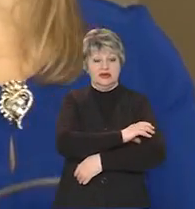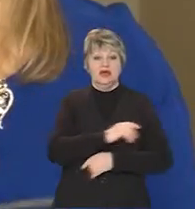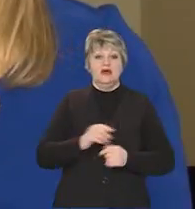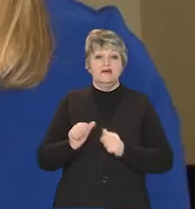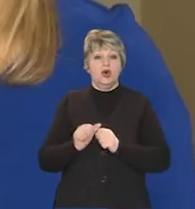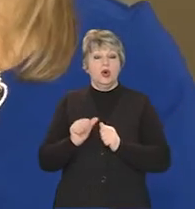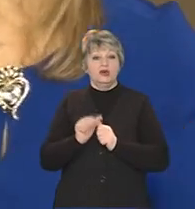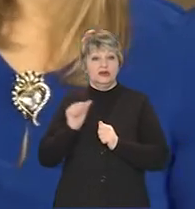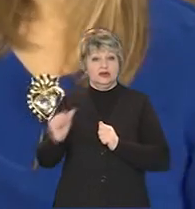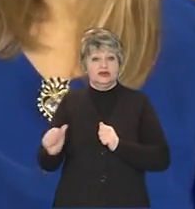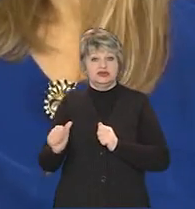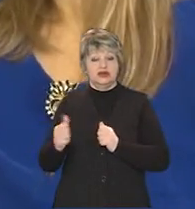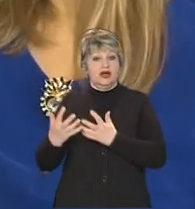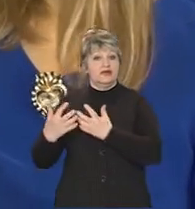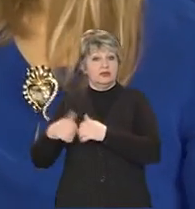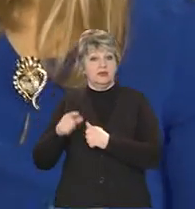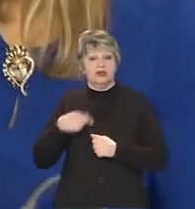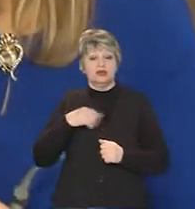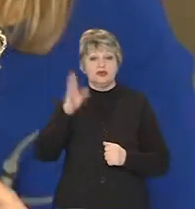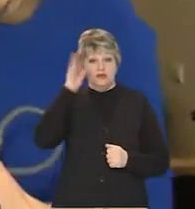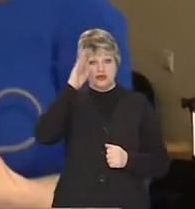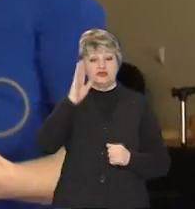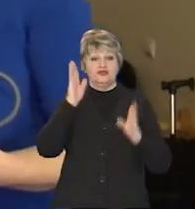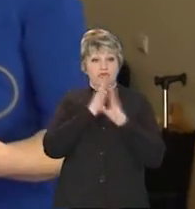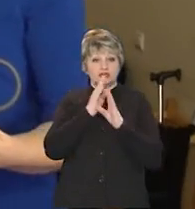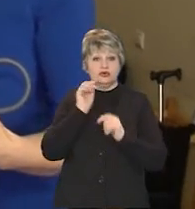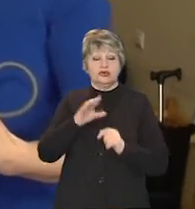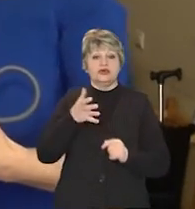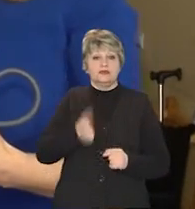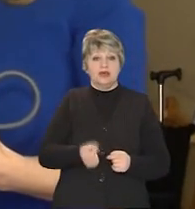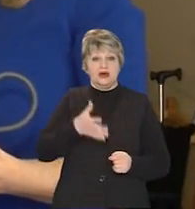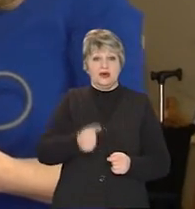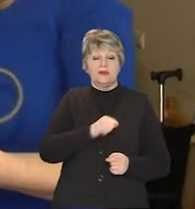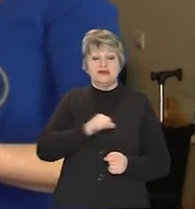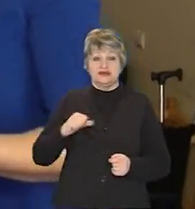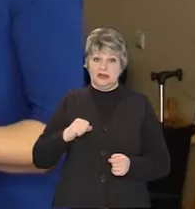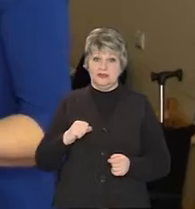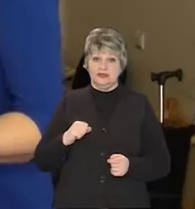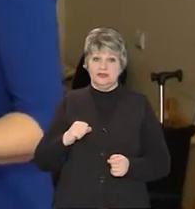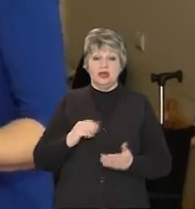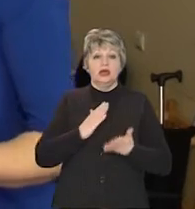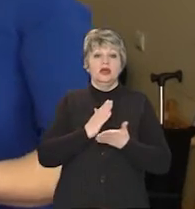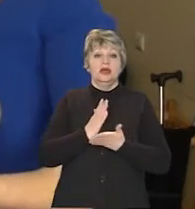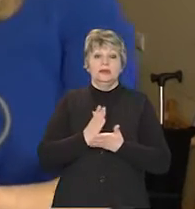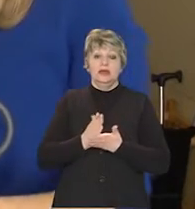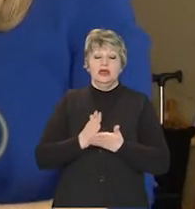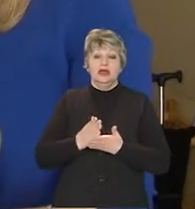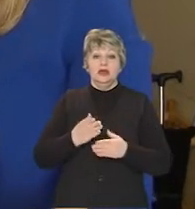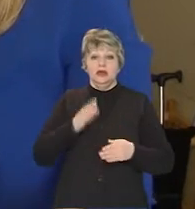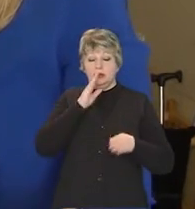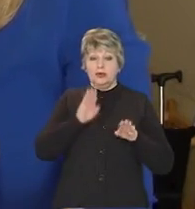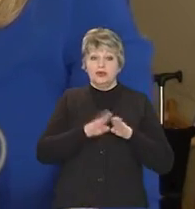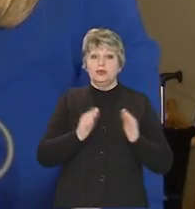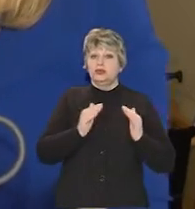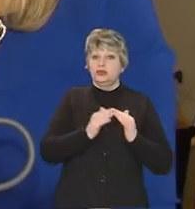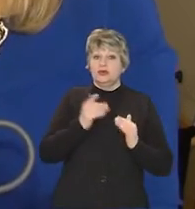автоматических тонометров, мы здесь воздух будем накачивать самостоятельно. Имея такие тонометры